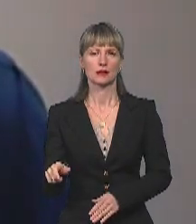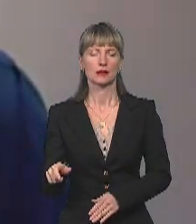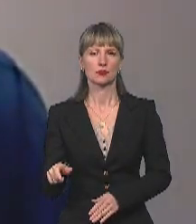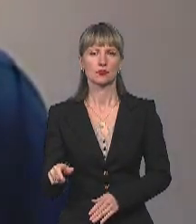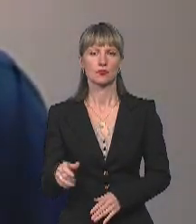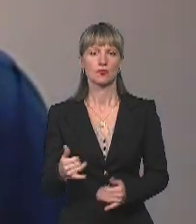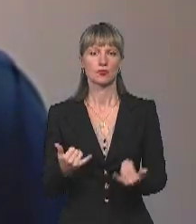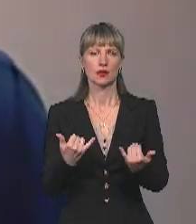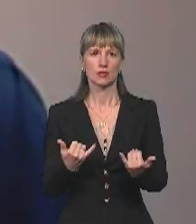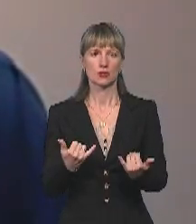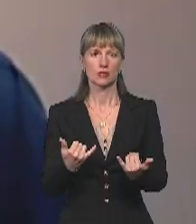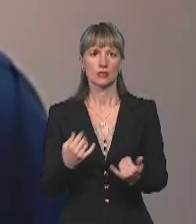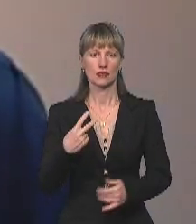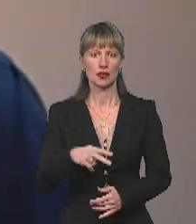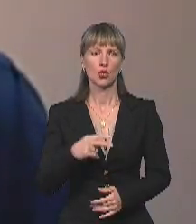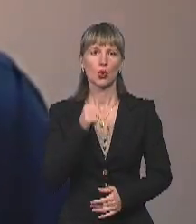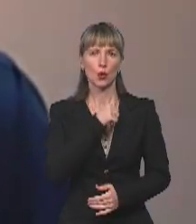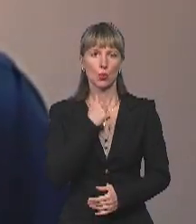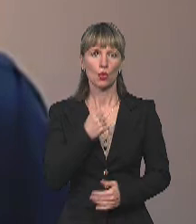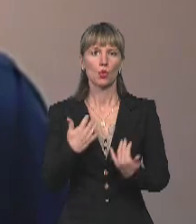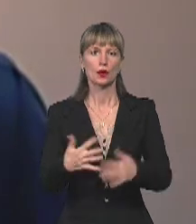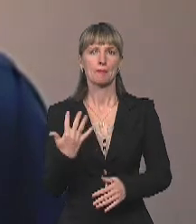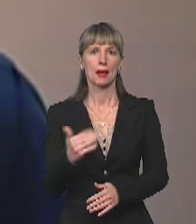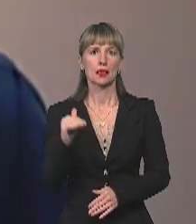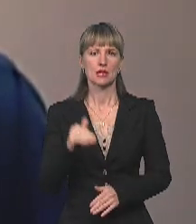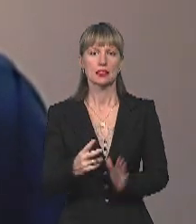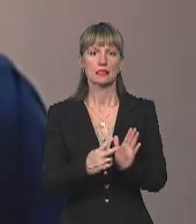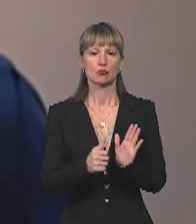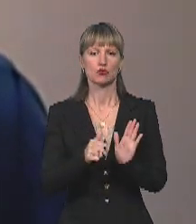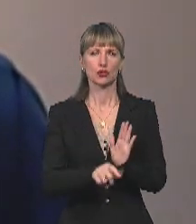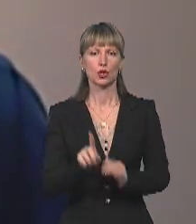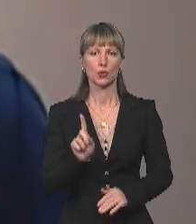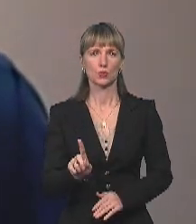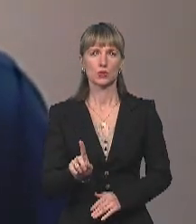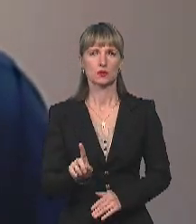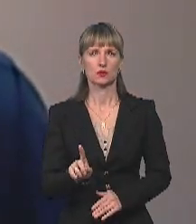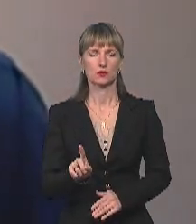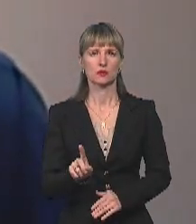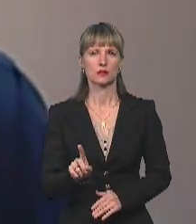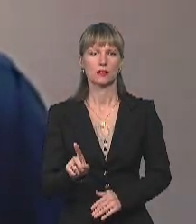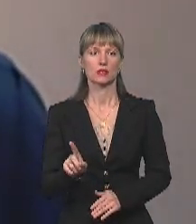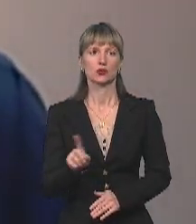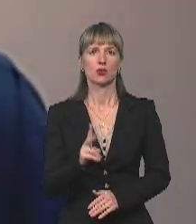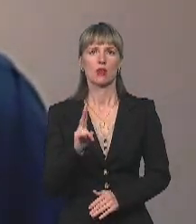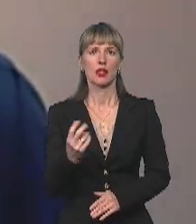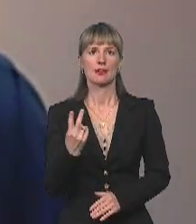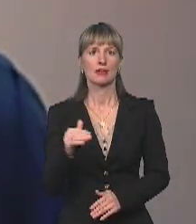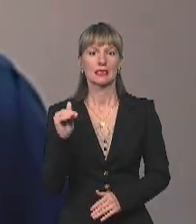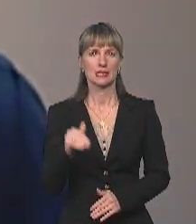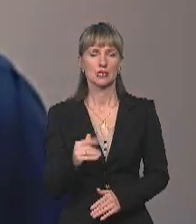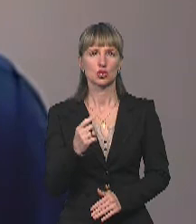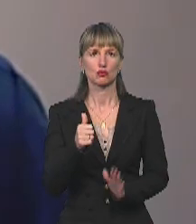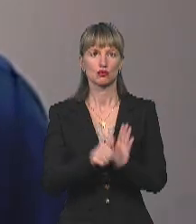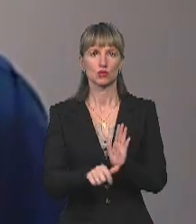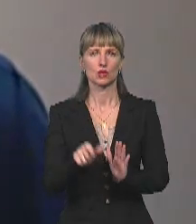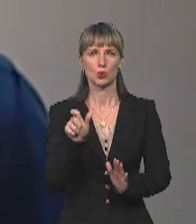3657 осіб. А на цю ж дату 20-го року вже 5761. Що на 2104 особи